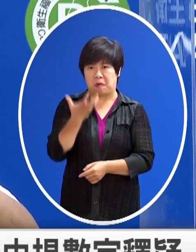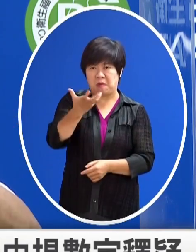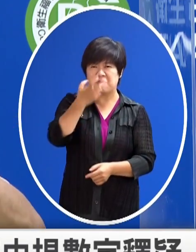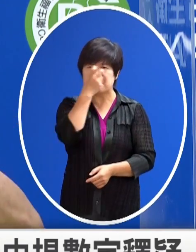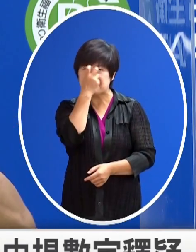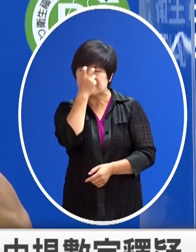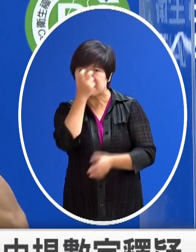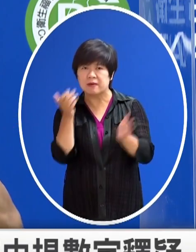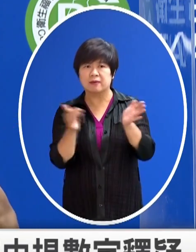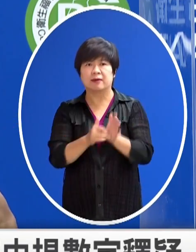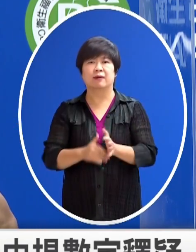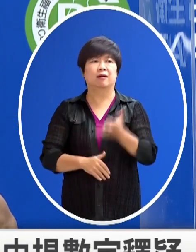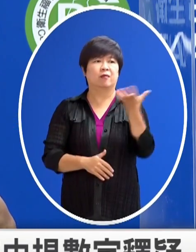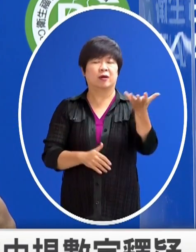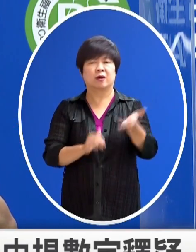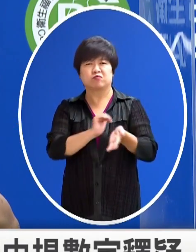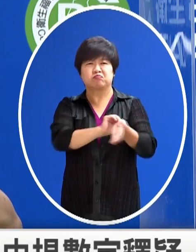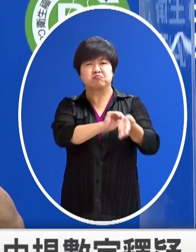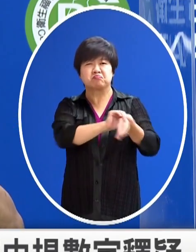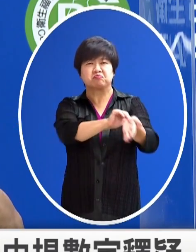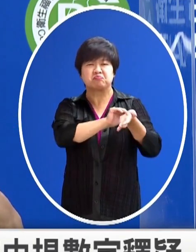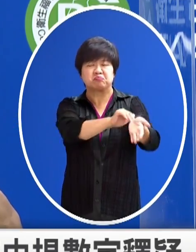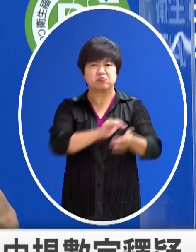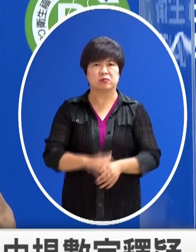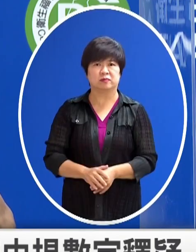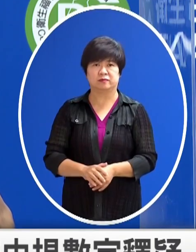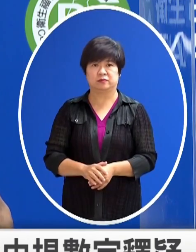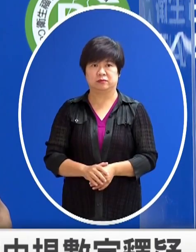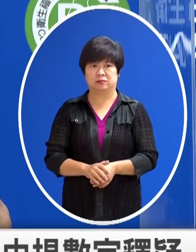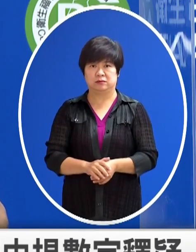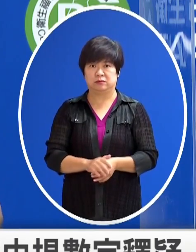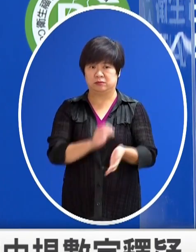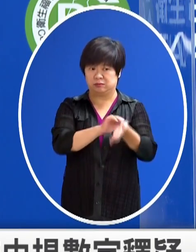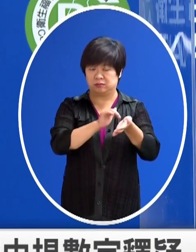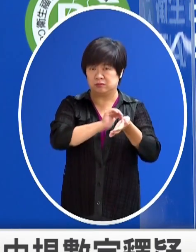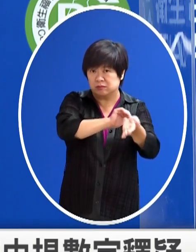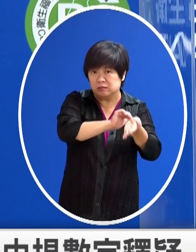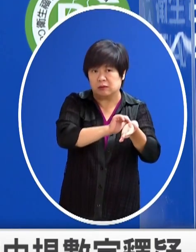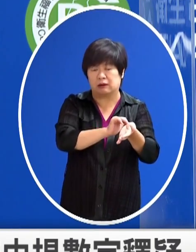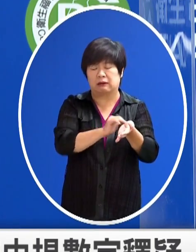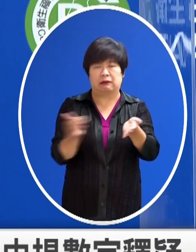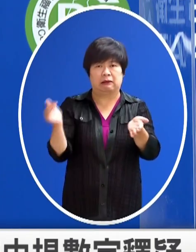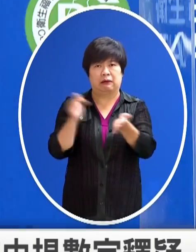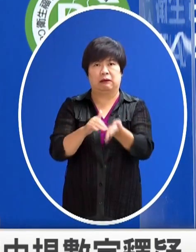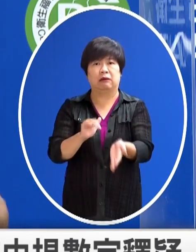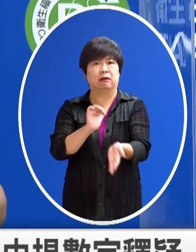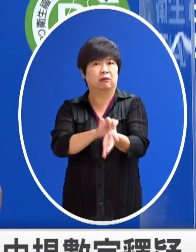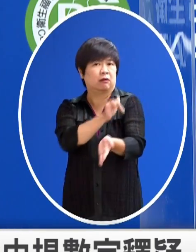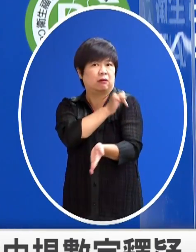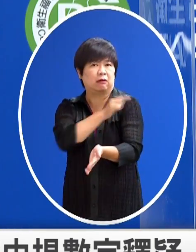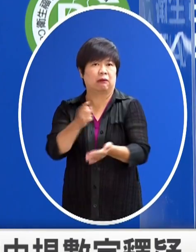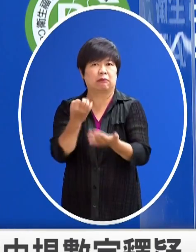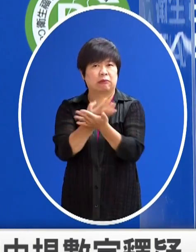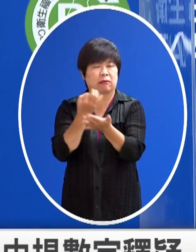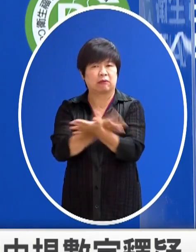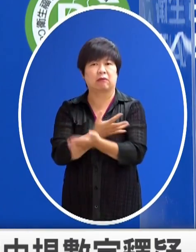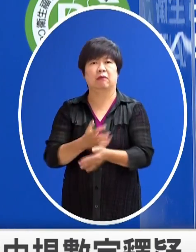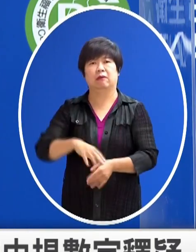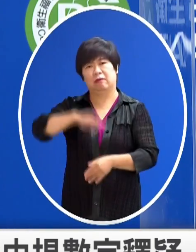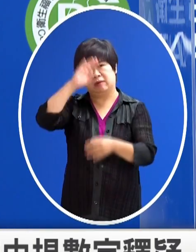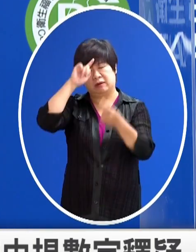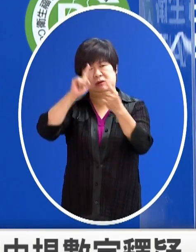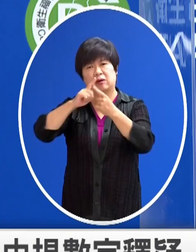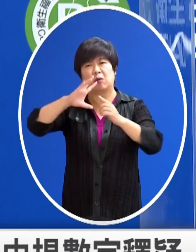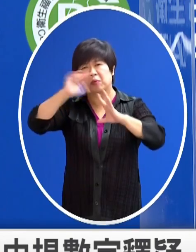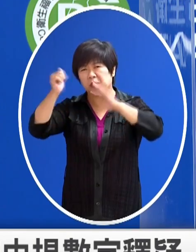大量筛检完，大量的住院，大量住院之后，医疗承受不住，然后开始把病人放回